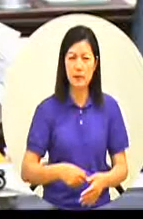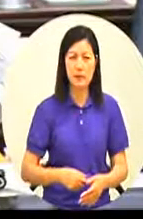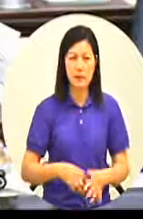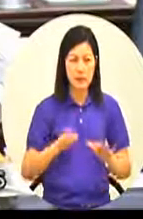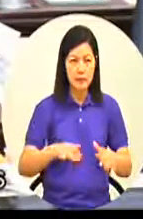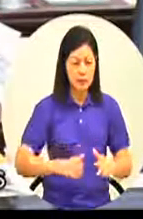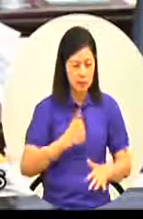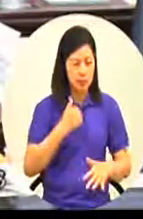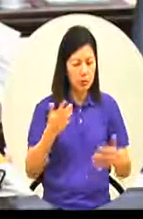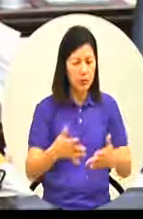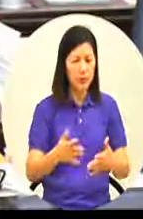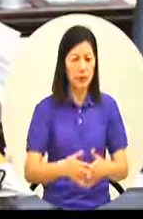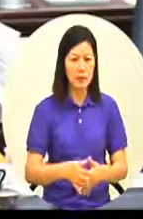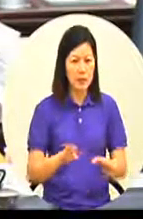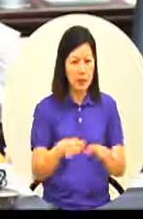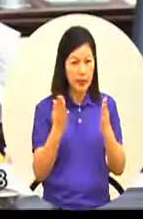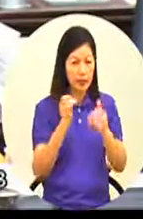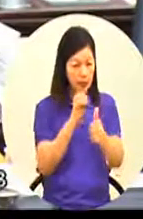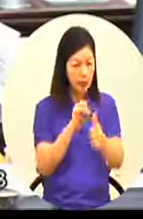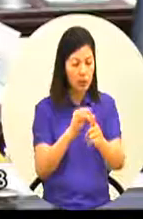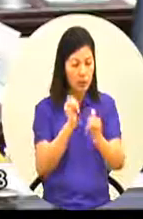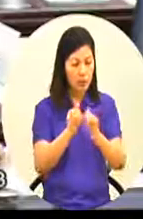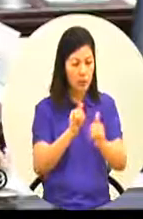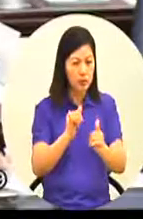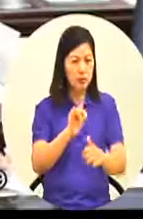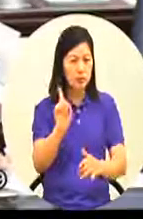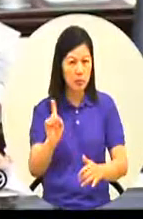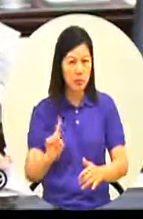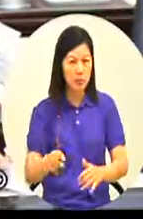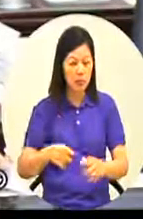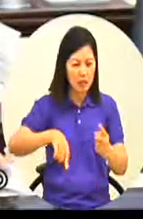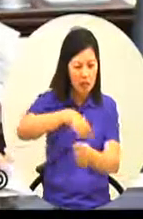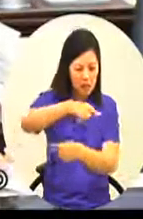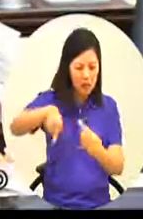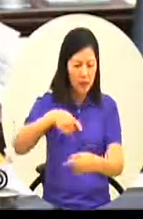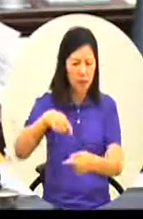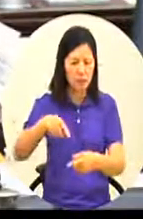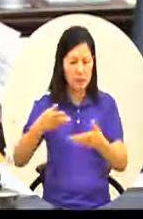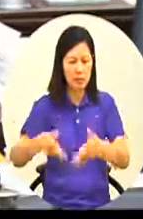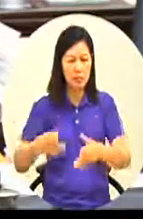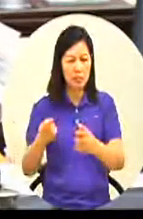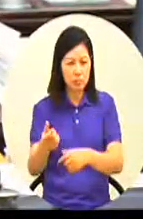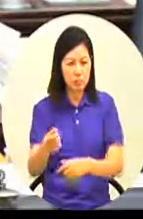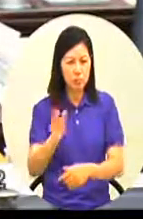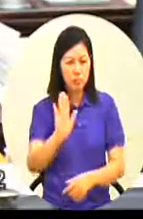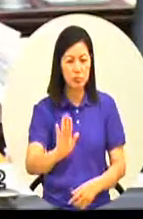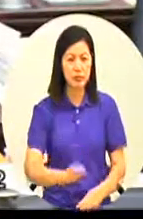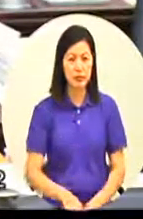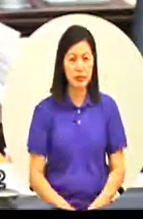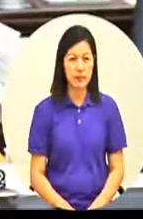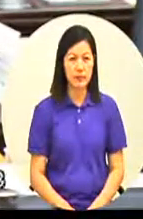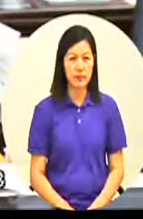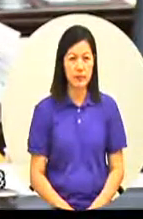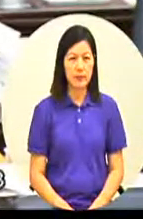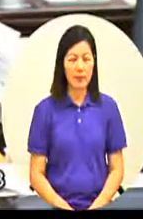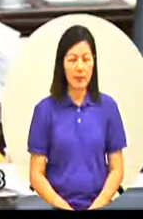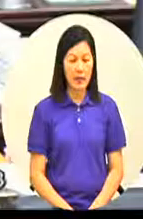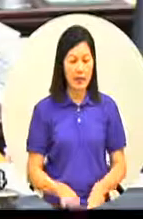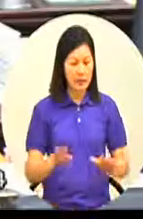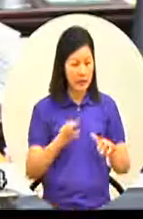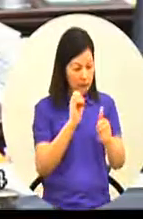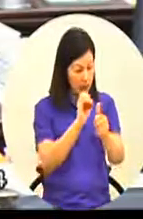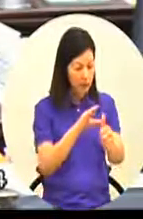开始跟民众讲的是什么？其实这绕回来，其实也又会有一个重点嘛。如果今天我们告诉民众说，